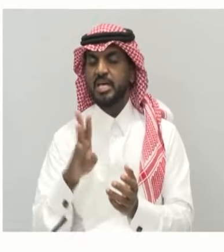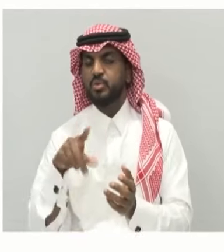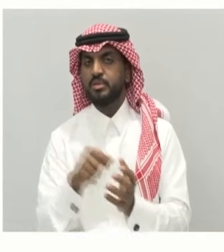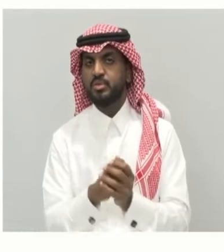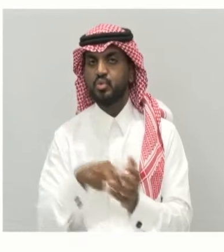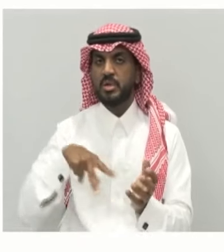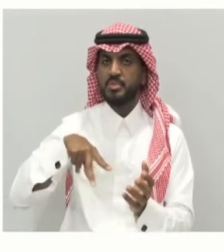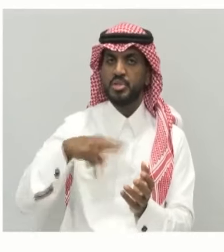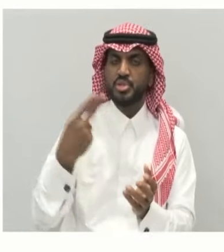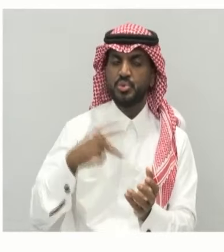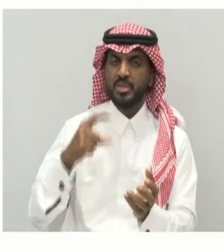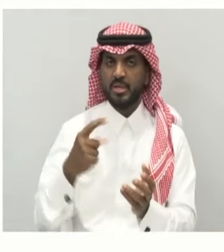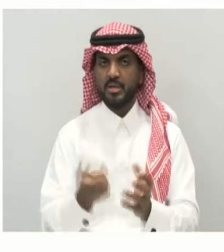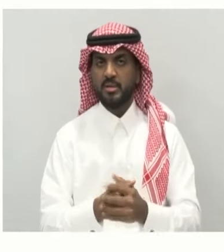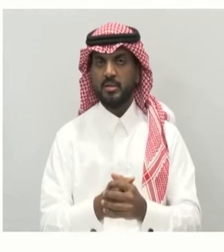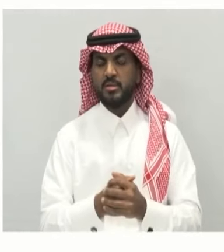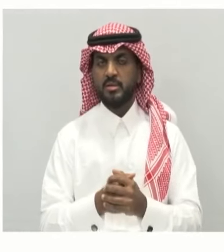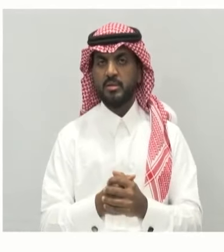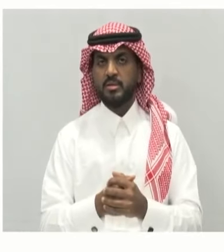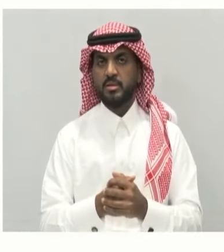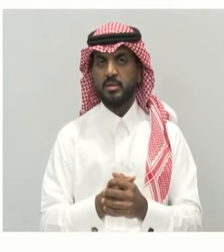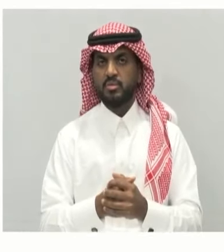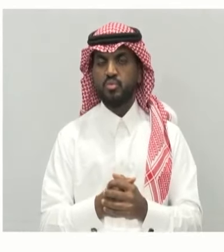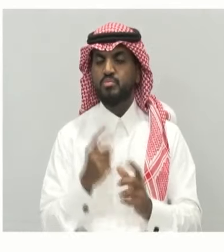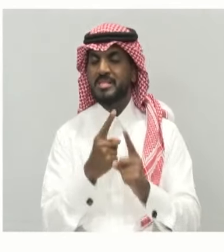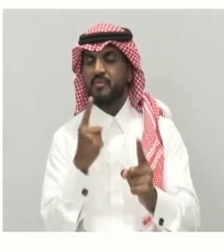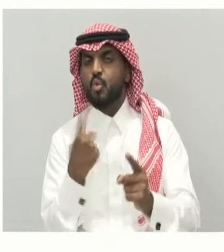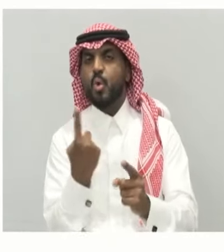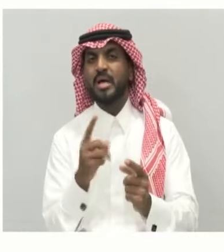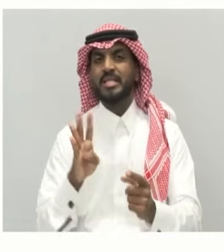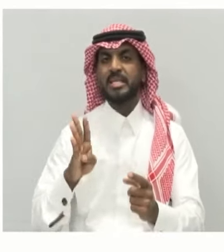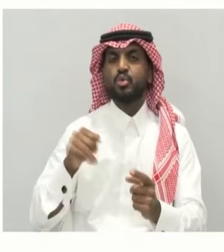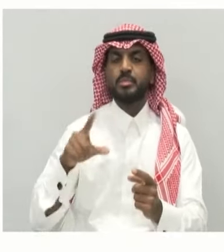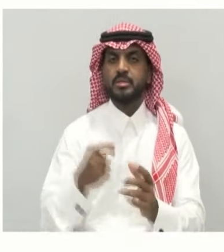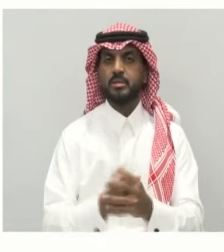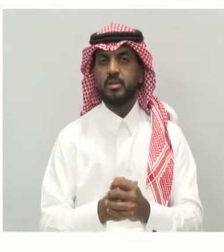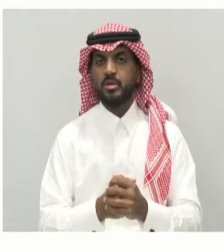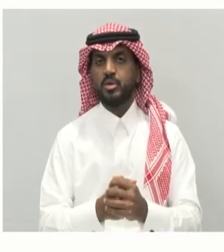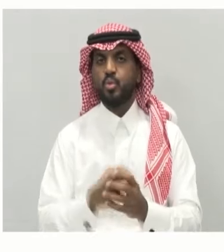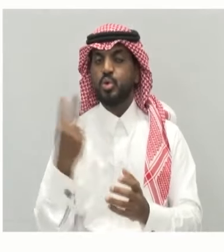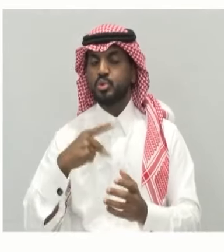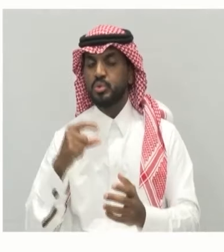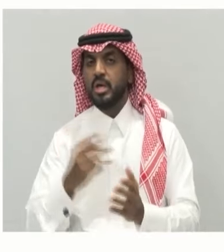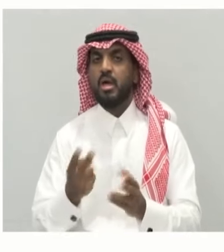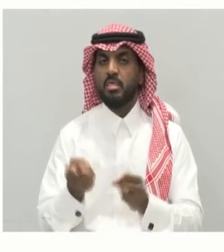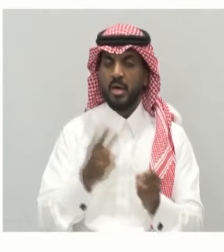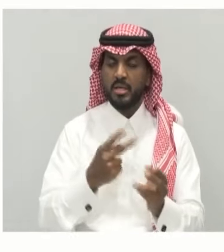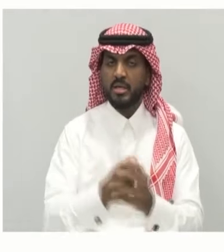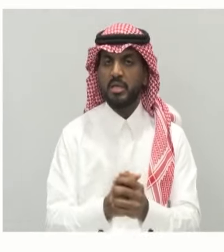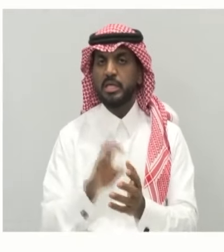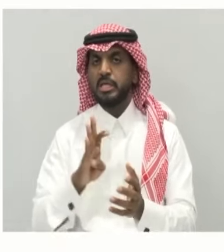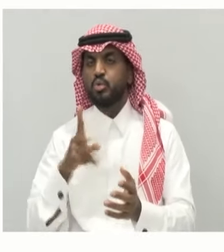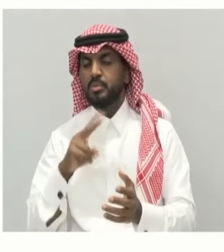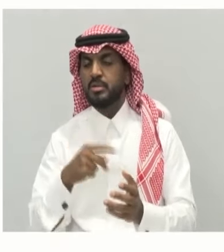مده 20 دقيقه راح يكون المسافه هذه 1 كل و20 دقيقه اخرى كومتر ثاني